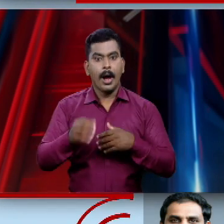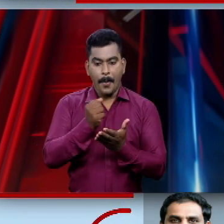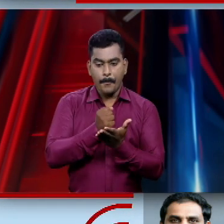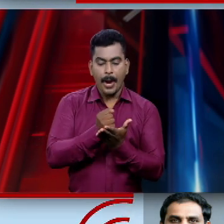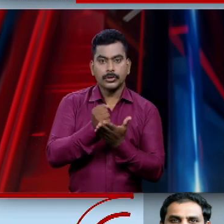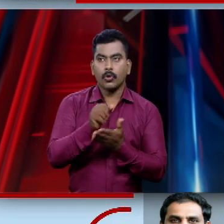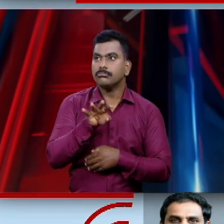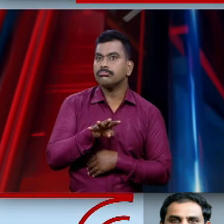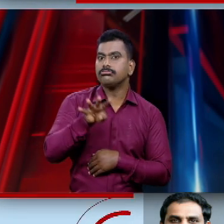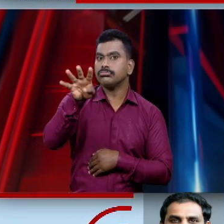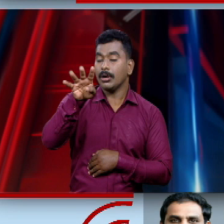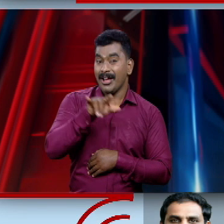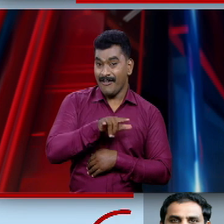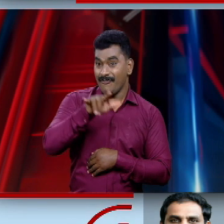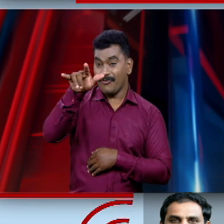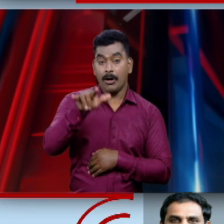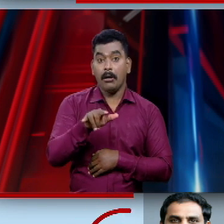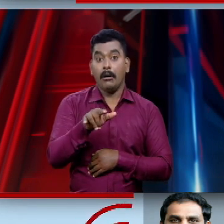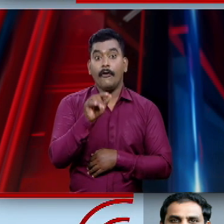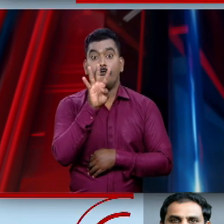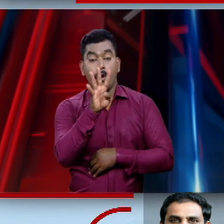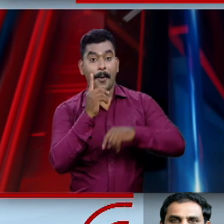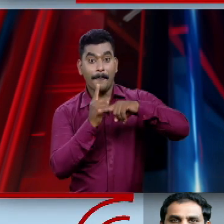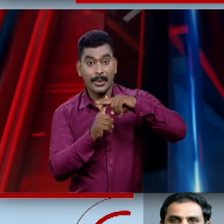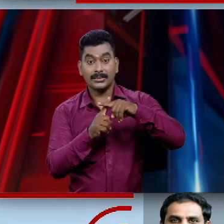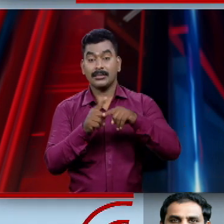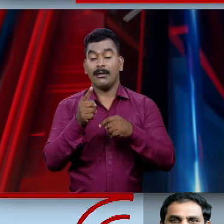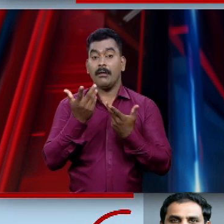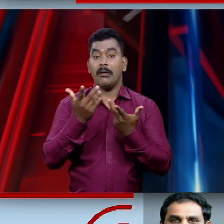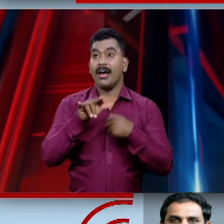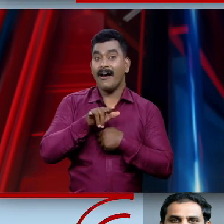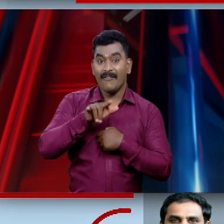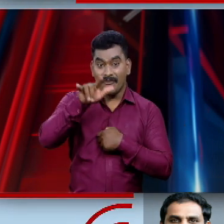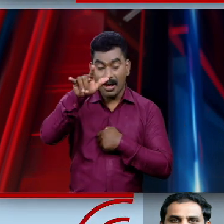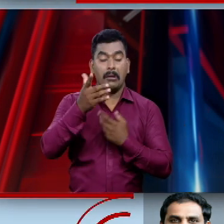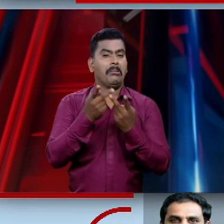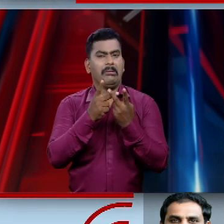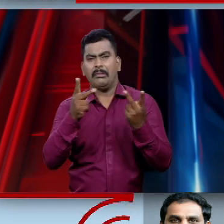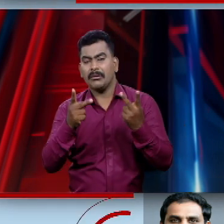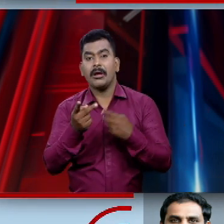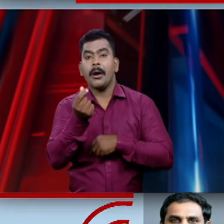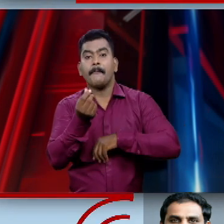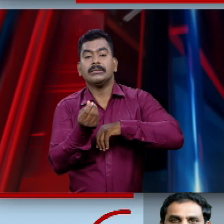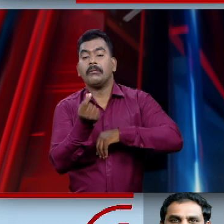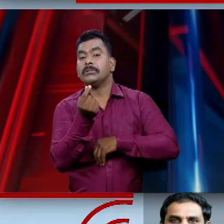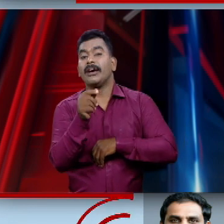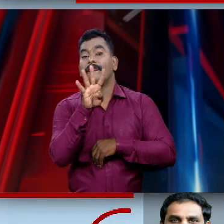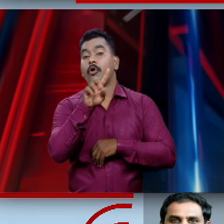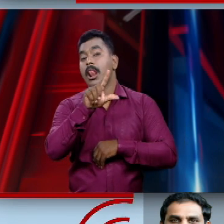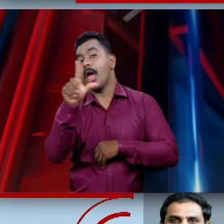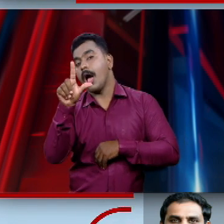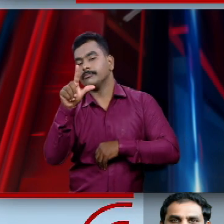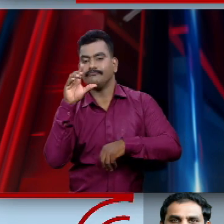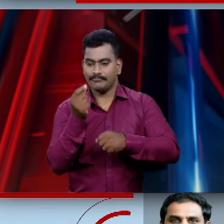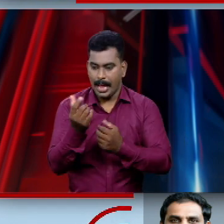440,000 രൂപയും വിദേശ കറൻസികളും മറ്റ് ആഡംബര വസ്തുക്കളും പോലീസ് പിടികൂടിയിട്ടുണ്ട്. 3 ദിവസത്തെ ഡ്യൂട്ടി കഴിഞ്ഞ ശേഷം ഇന്ന് മടങ്ങുമ്പോഴാണ് ഈ കസ്റ്റംസ്